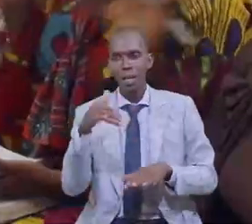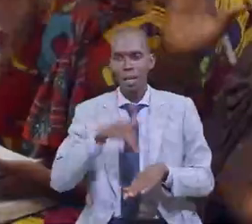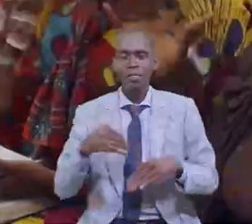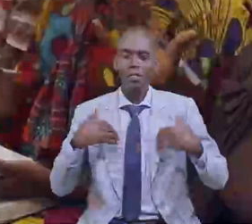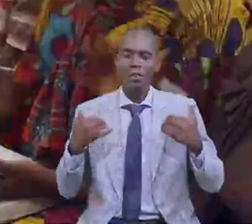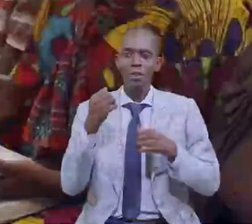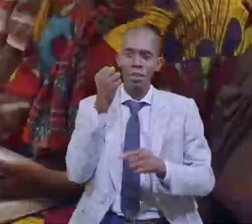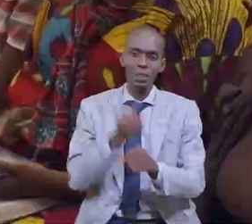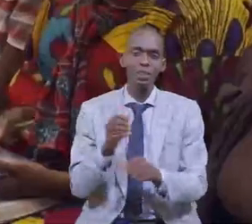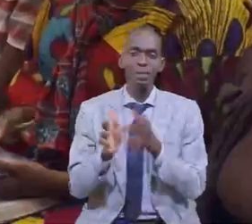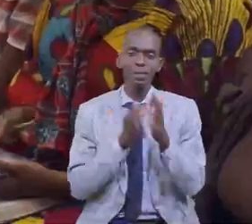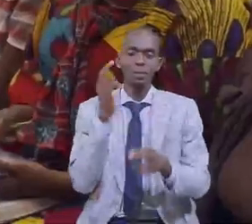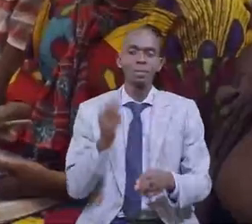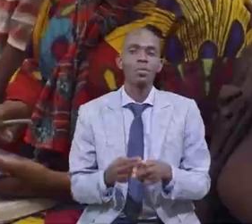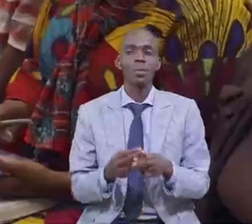prématurément. Amen.